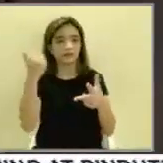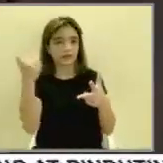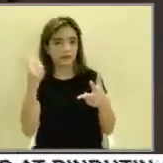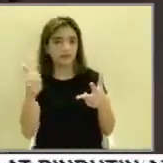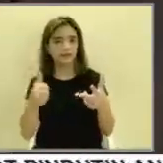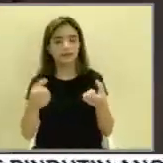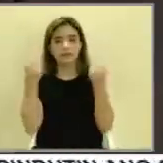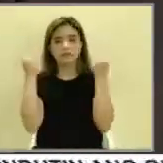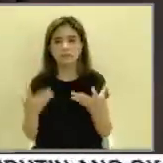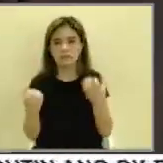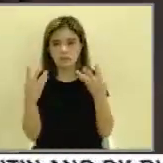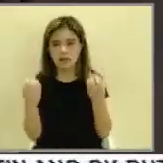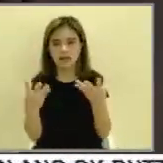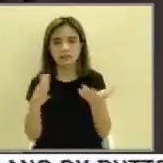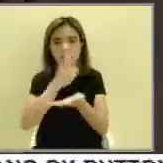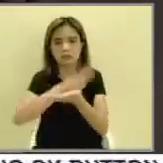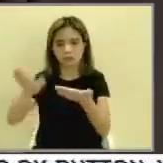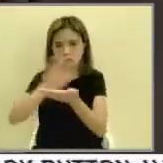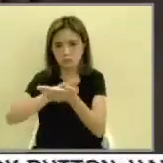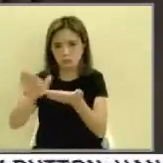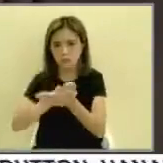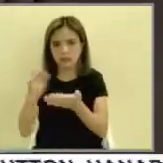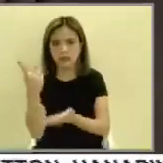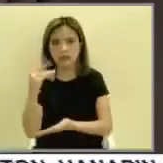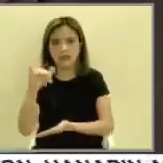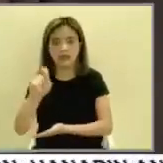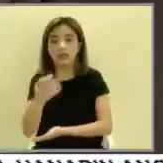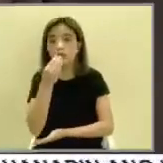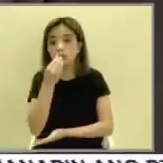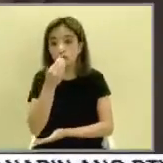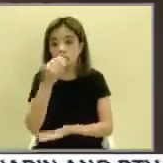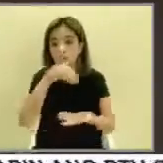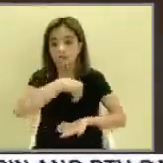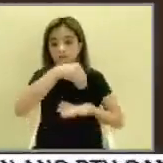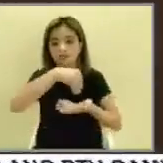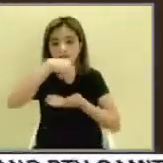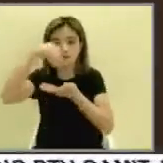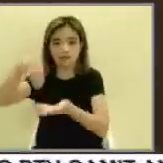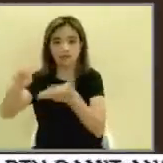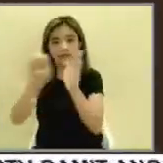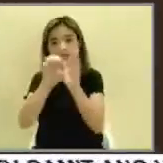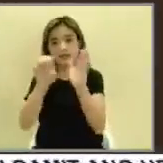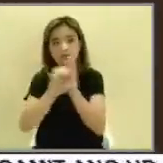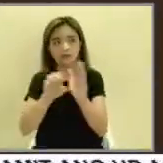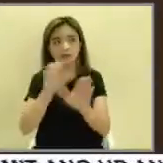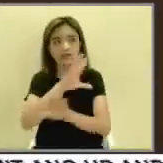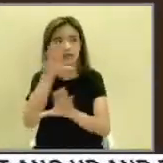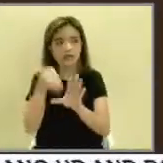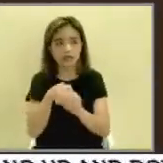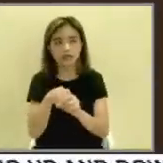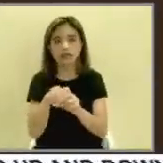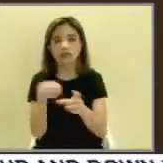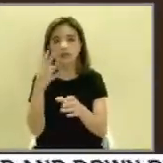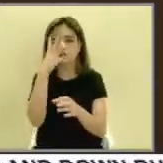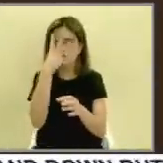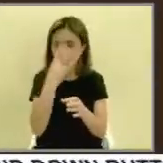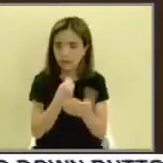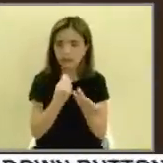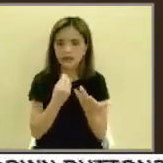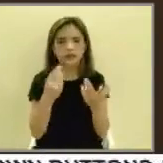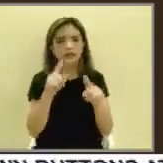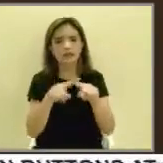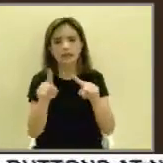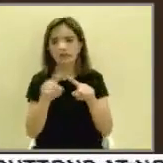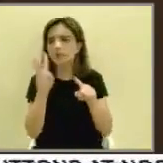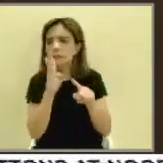libo-libong hygiene kits at food packs. Daan-daang non-food items tulad ng mga family kits, sleeping kits at collapsible water